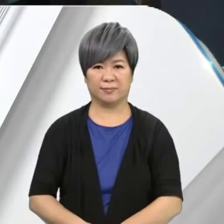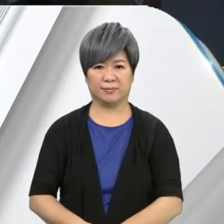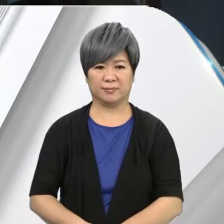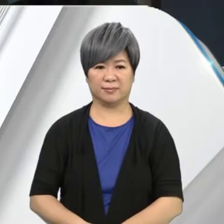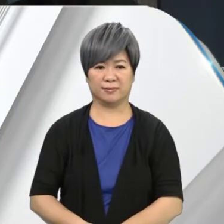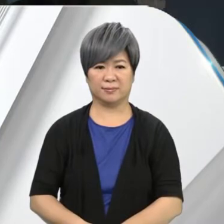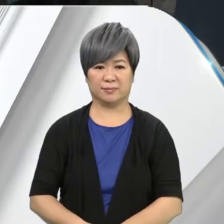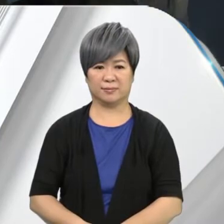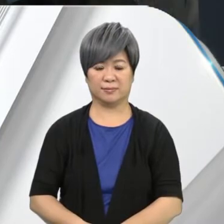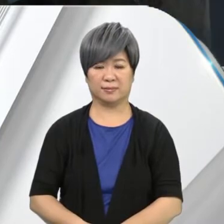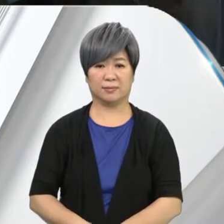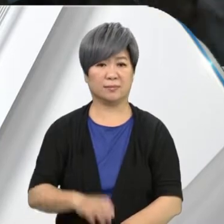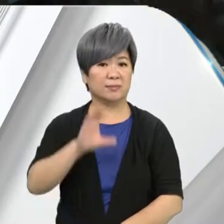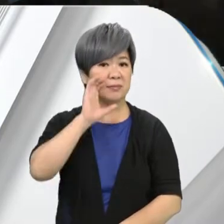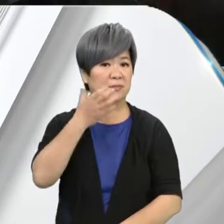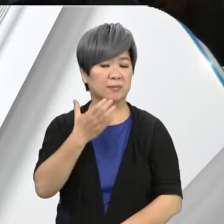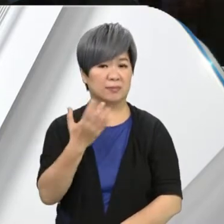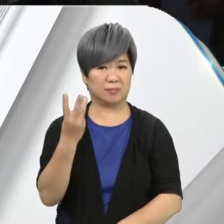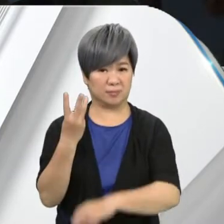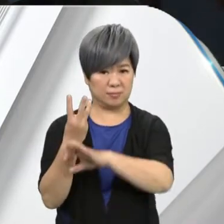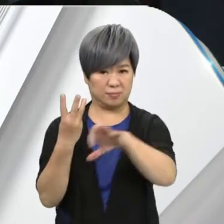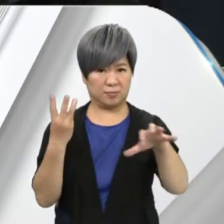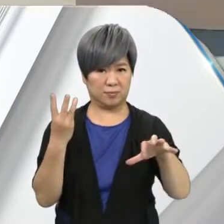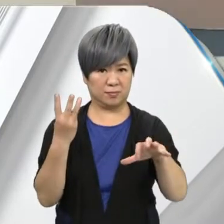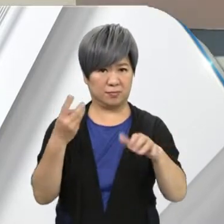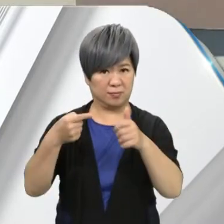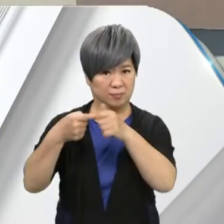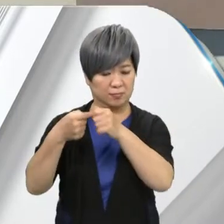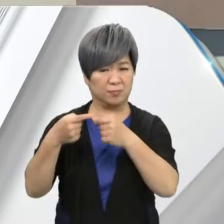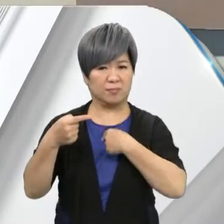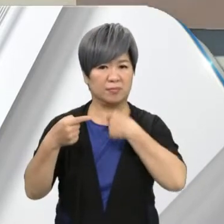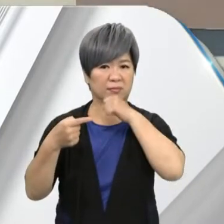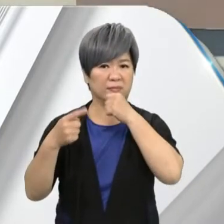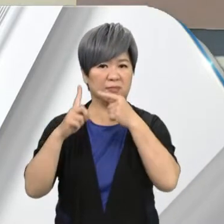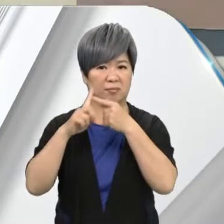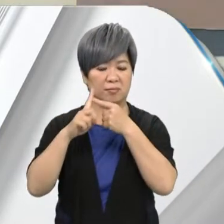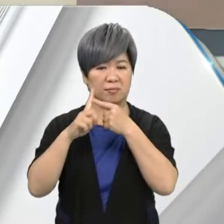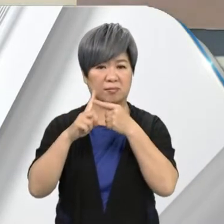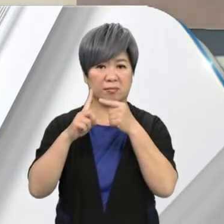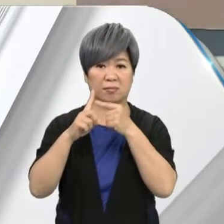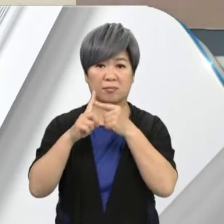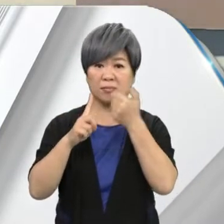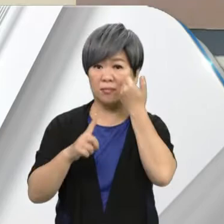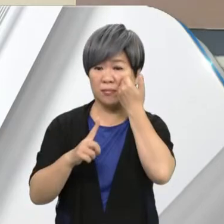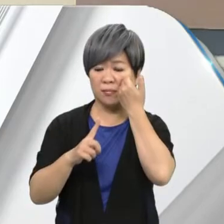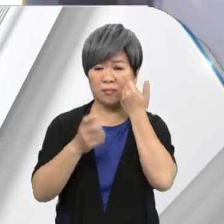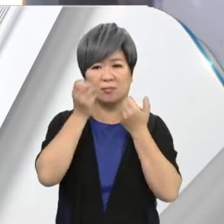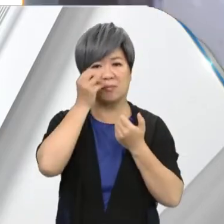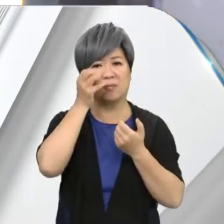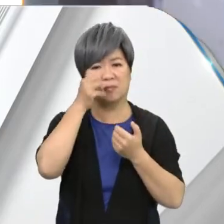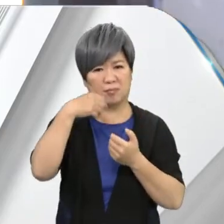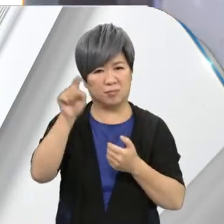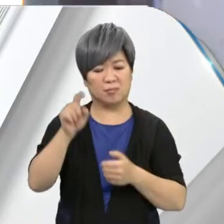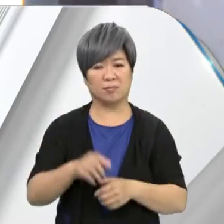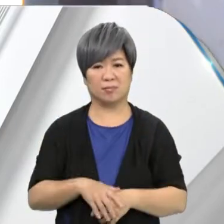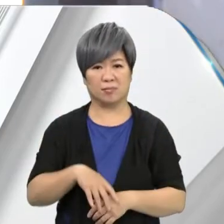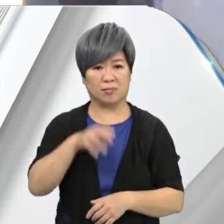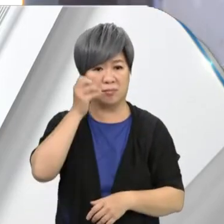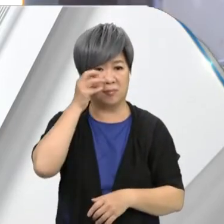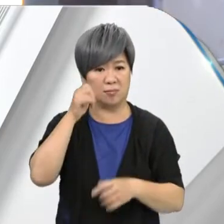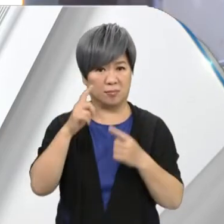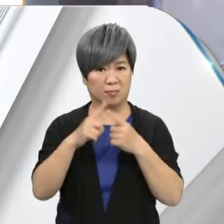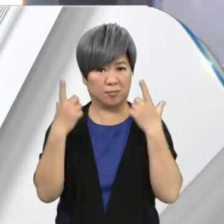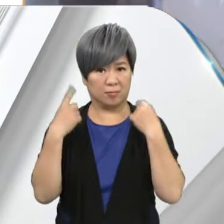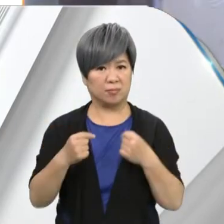有三个区域，其中一个区域是台湾人，那个台湾人就是花莲人。花莲人原来